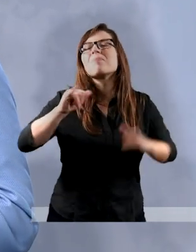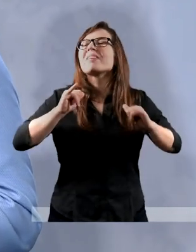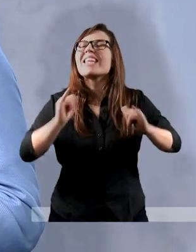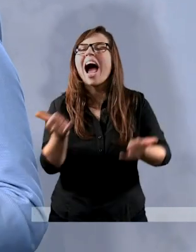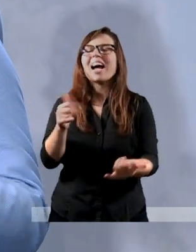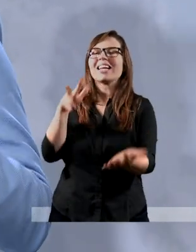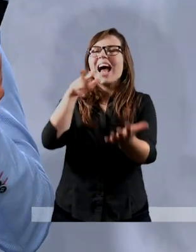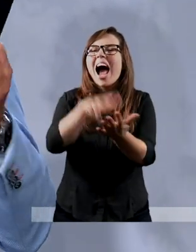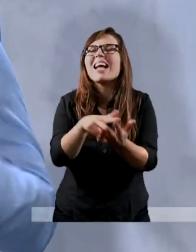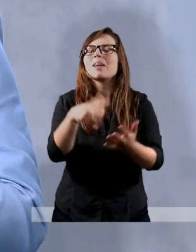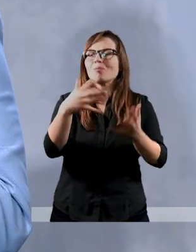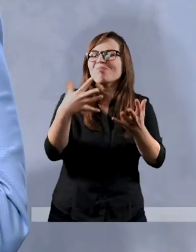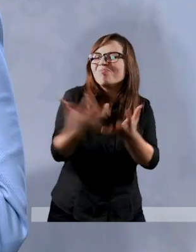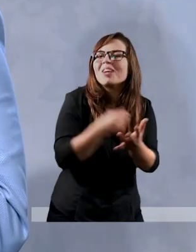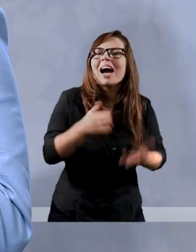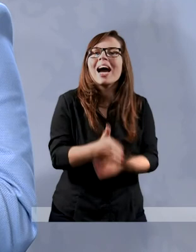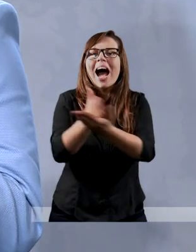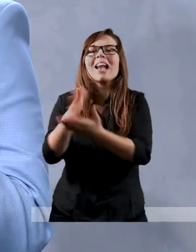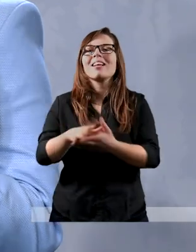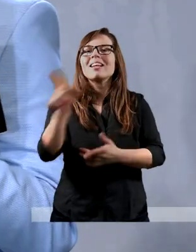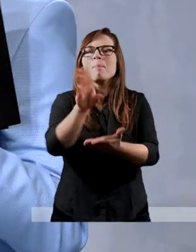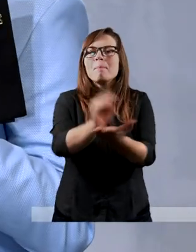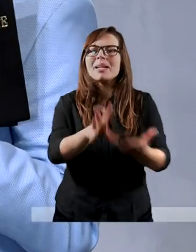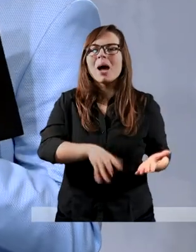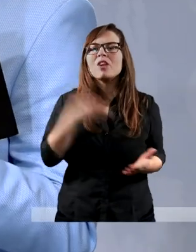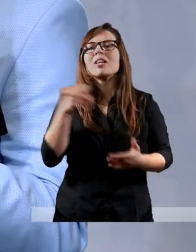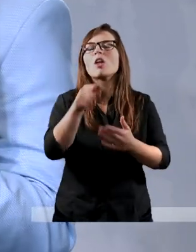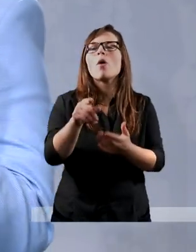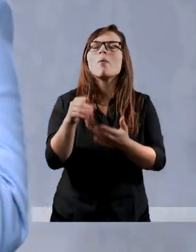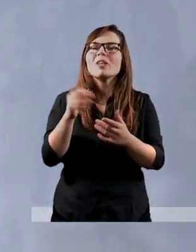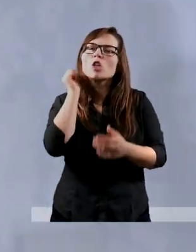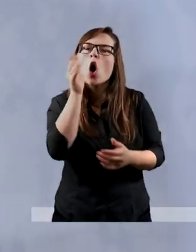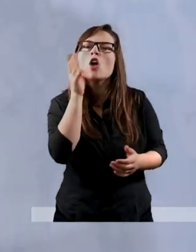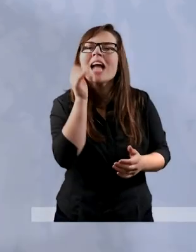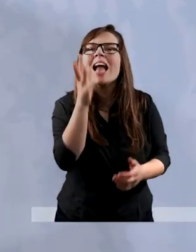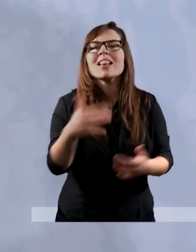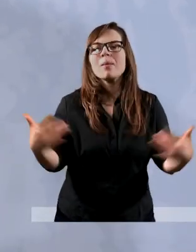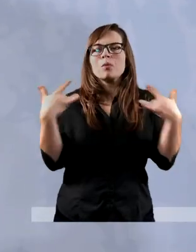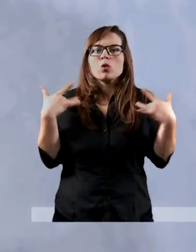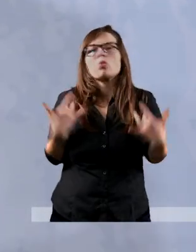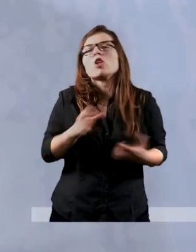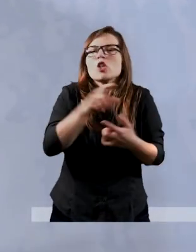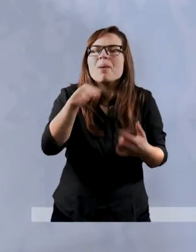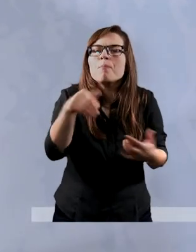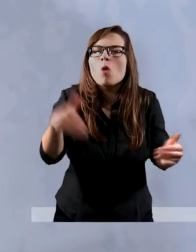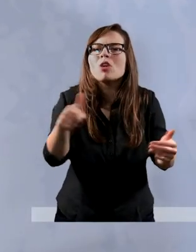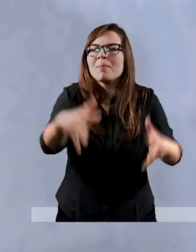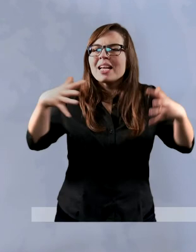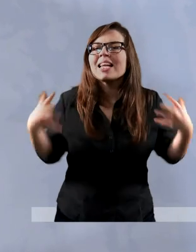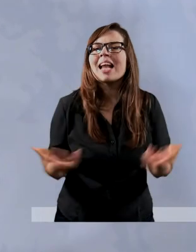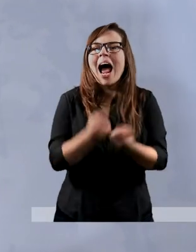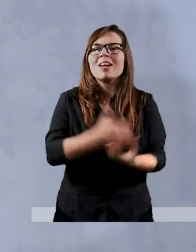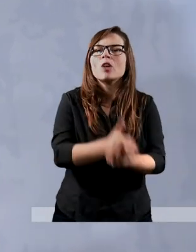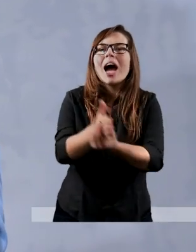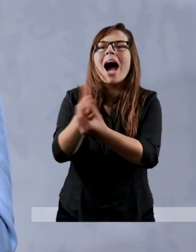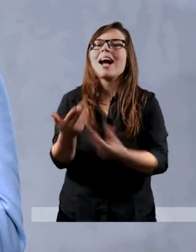jak zastosować rady zawarte w Piśmie Świętym, jak zastosować rady w Piśmie Świętym w codziennym życiu. Czy możemy tam znaleźć rady